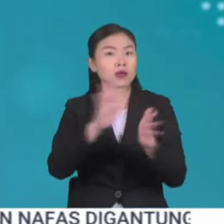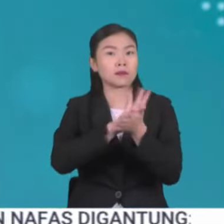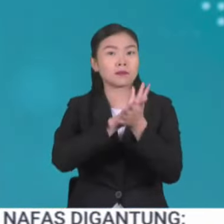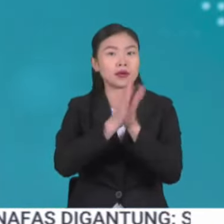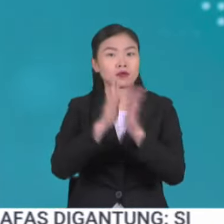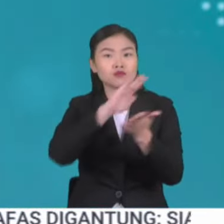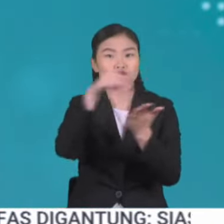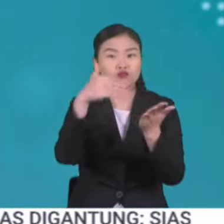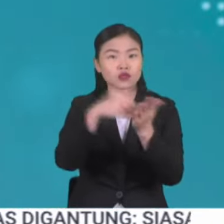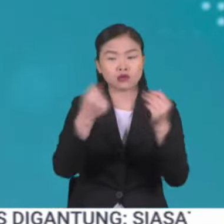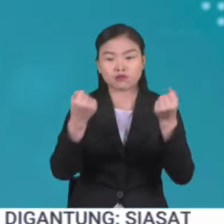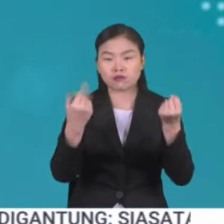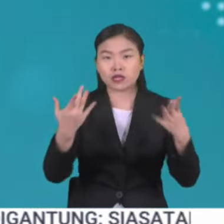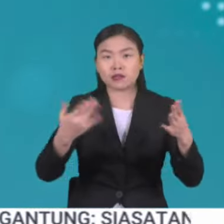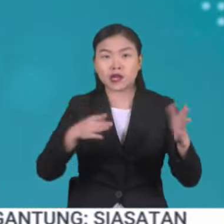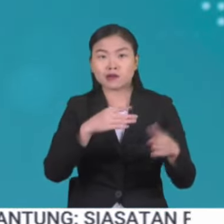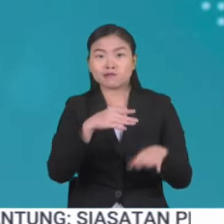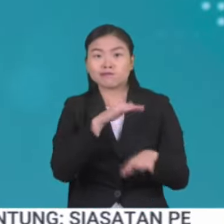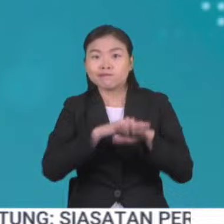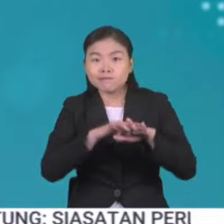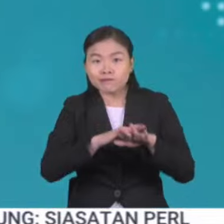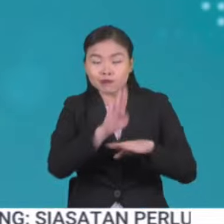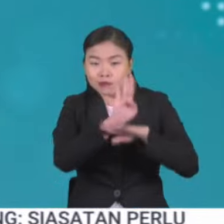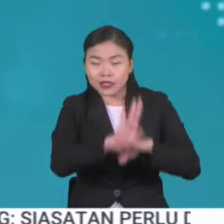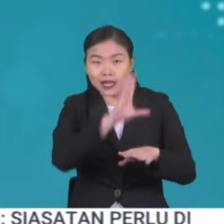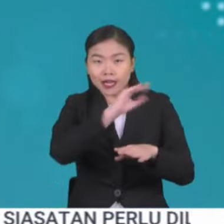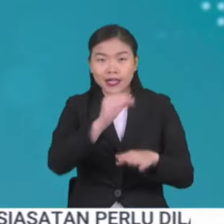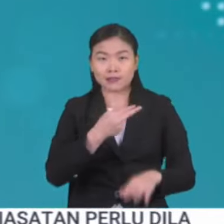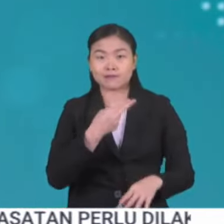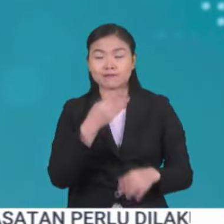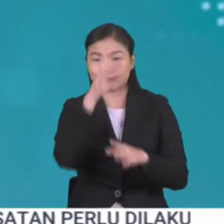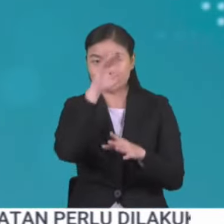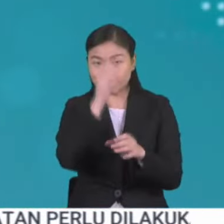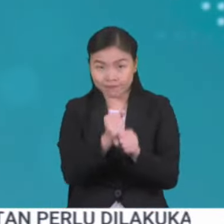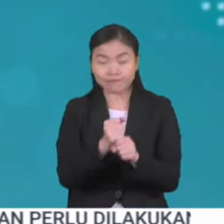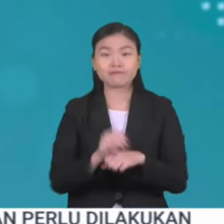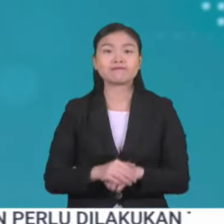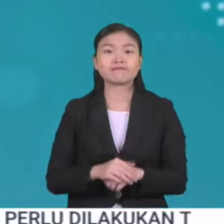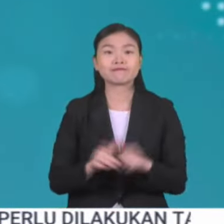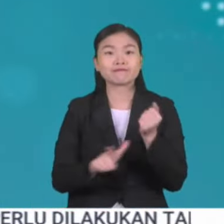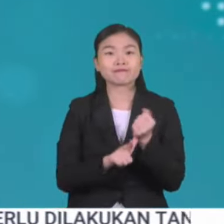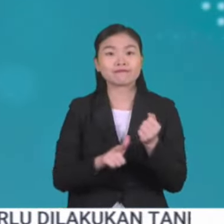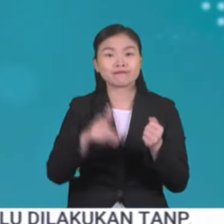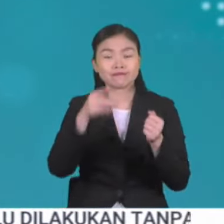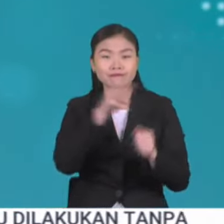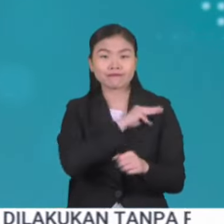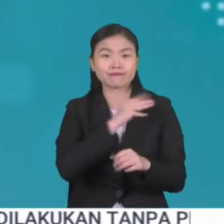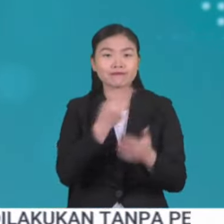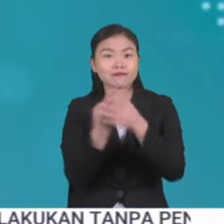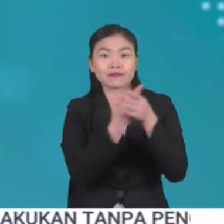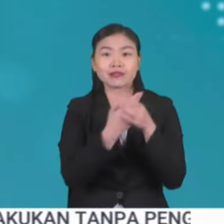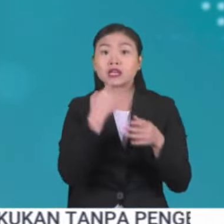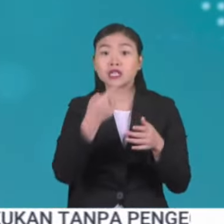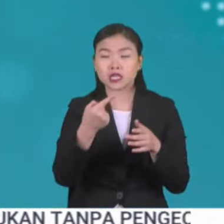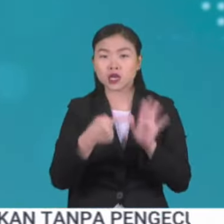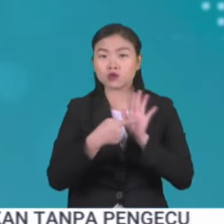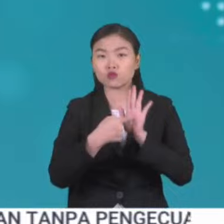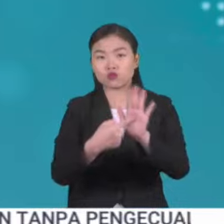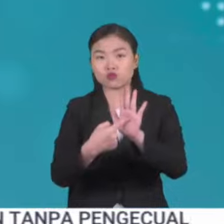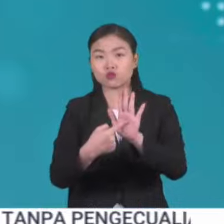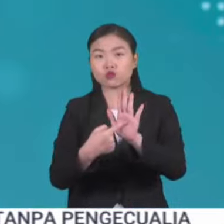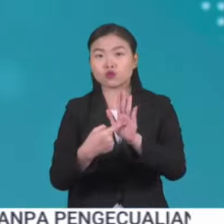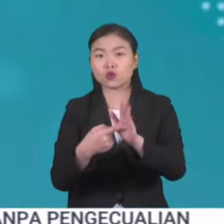dan kepercayaan. Timbalan Menteri Perpaduan Negara, Senator Saraswati Kandasamy berkata, penemuan ini menunjukkan hubungan dagangan